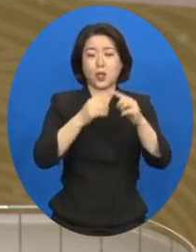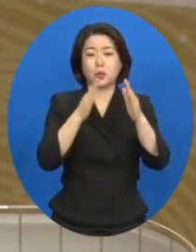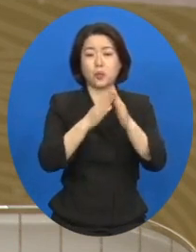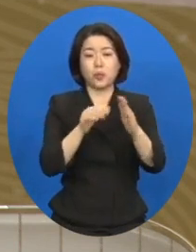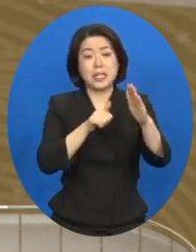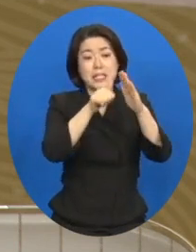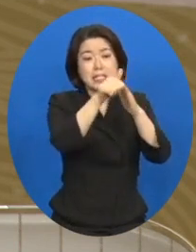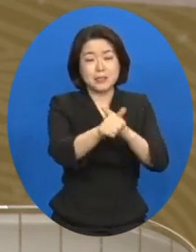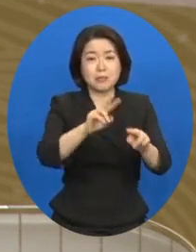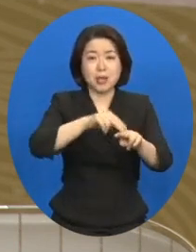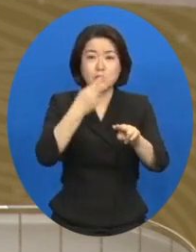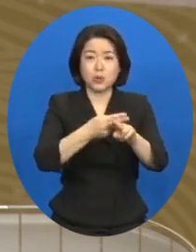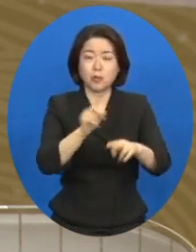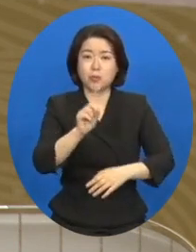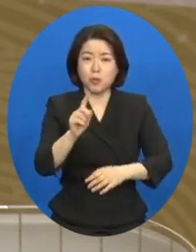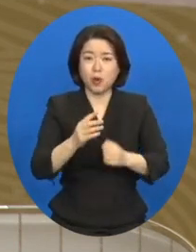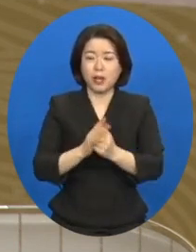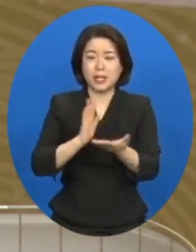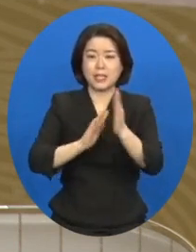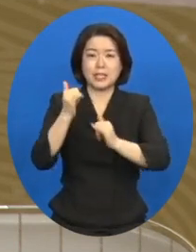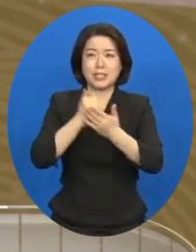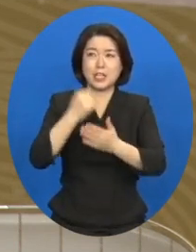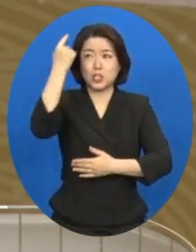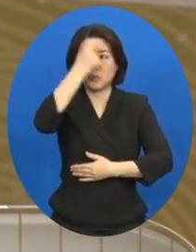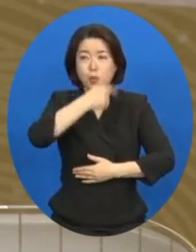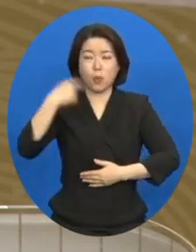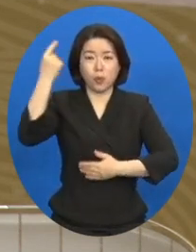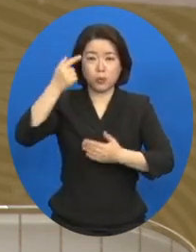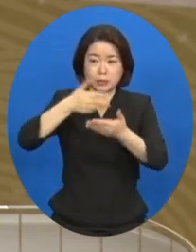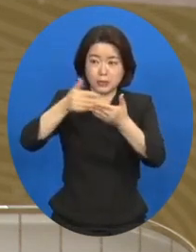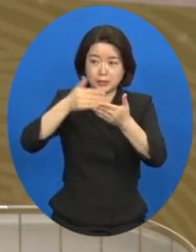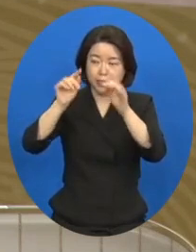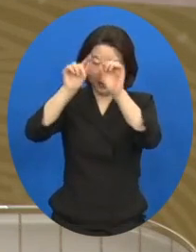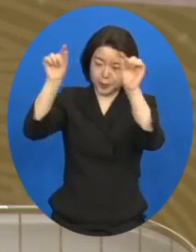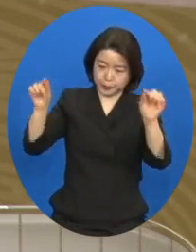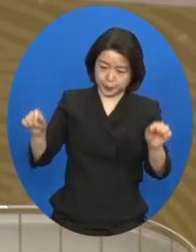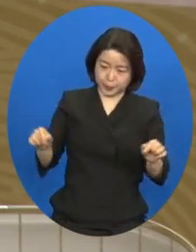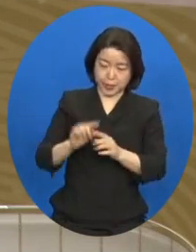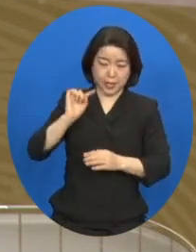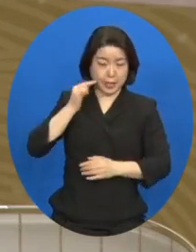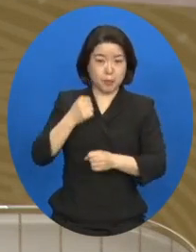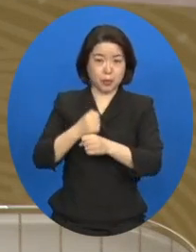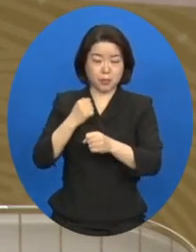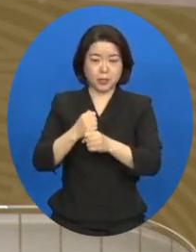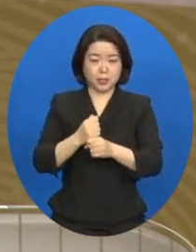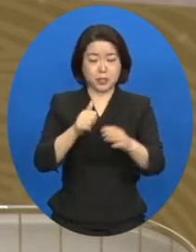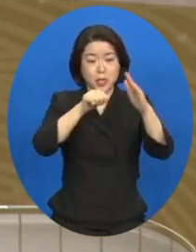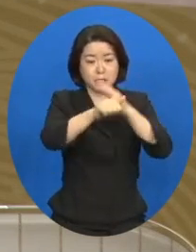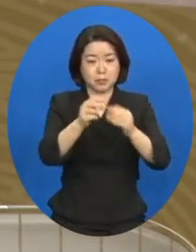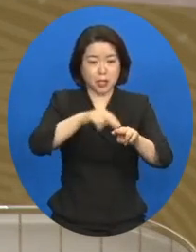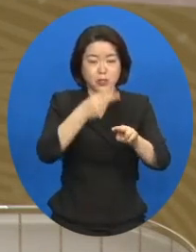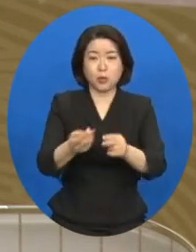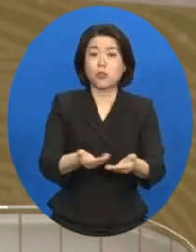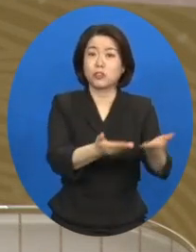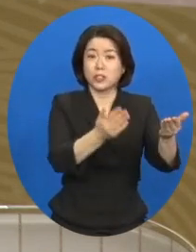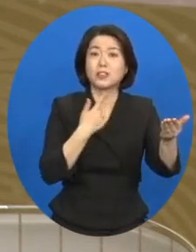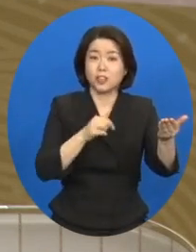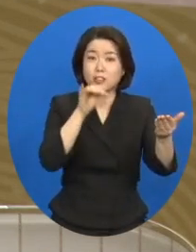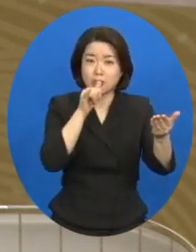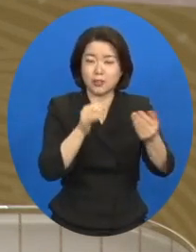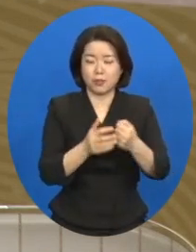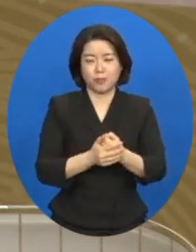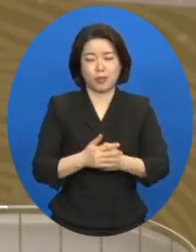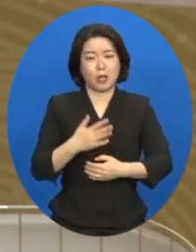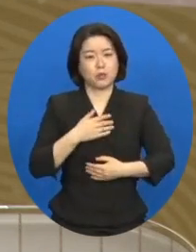예수님의 얼굴 성화 사진을 액자로 만들어서 교우들에게 드렸던 적이 있습니다. 저는 교인들이